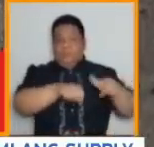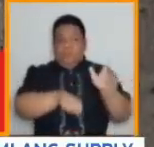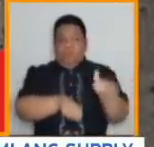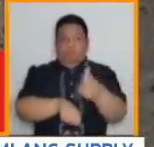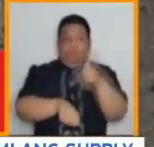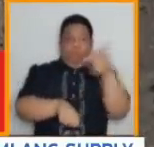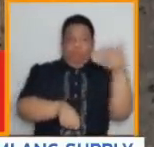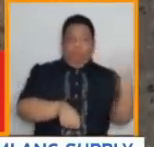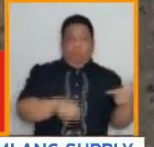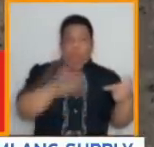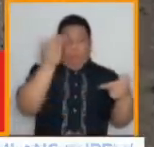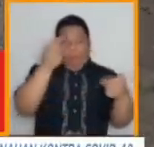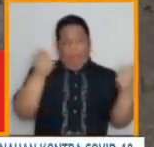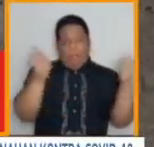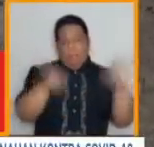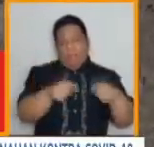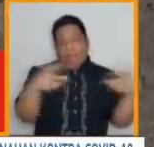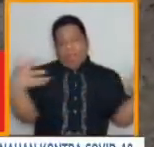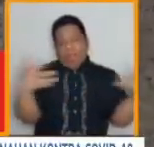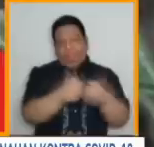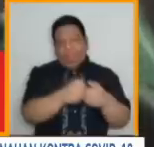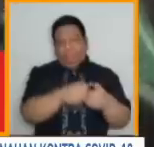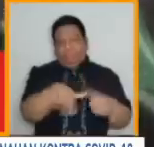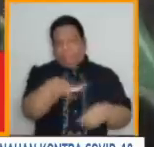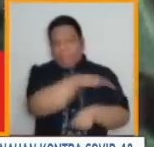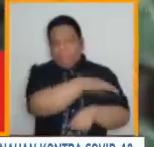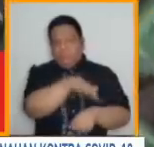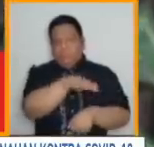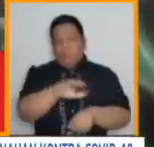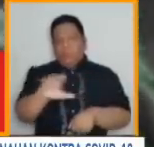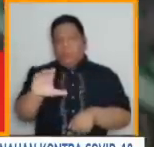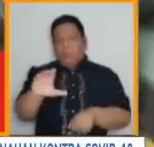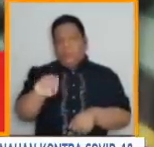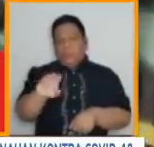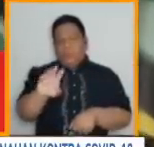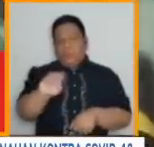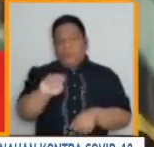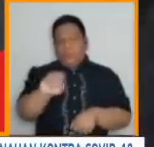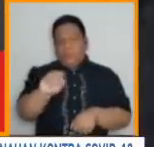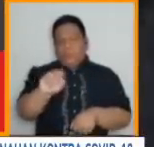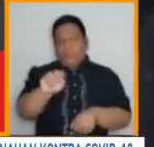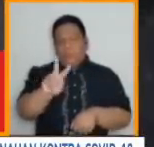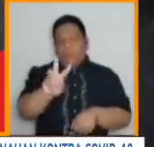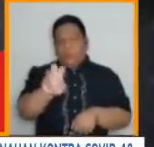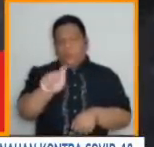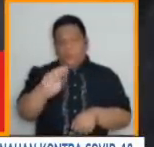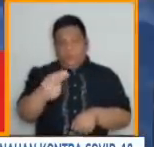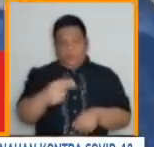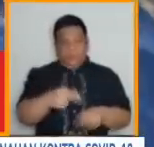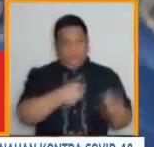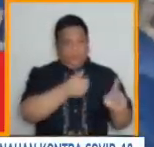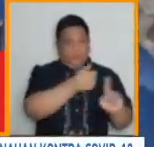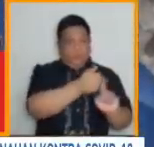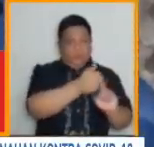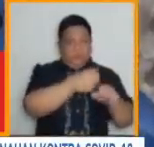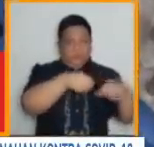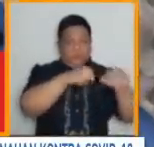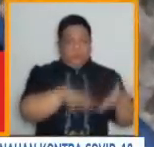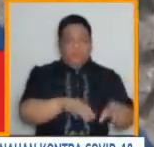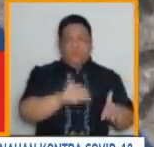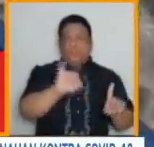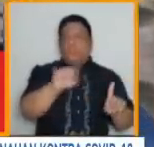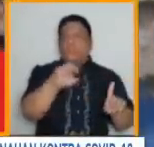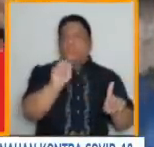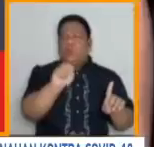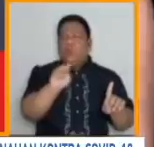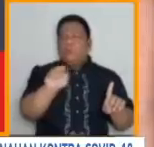Avenue, Quezon City, pasado alas 10 kagabi. Hindi maigalaw ng rider na si John Mark Valerio ang kanyang kanang kamay. Nagtamo rin siya ng mga